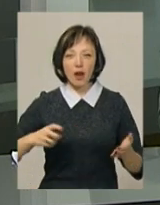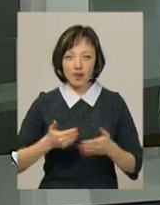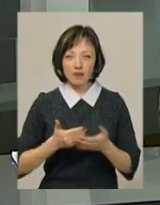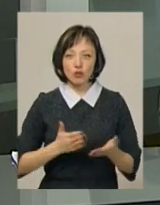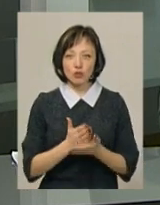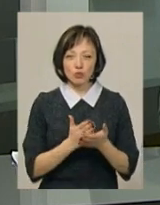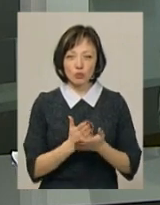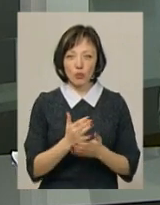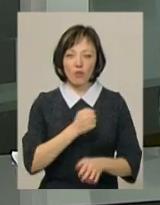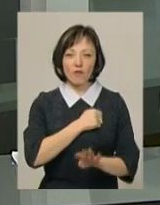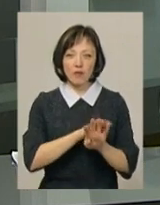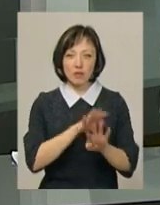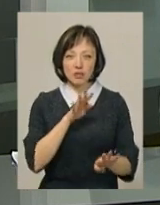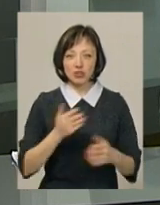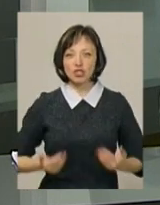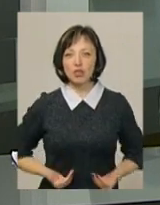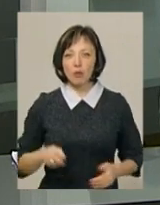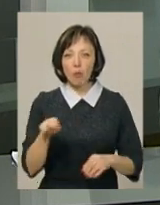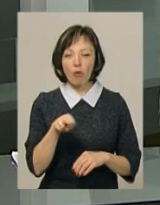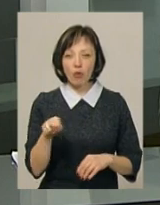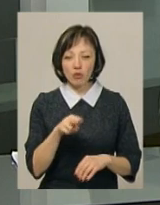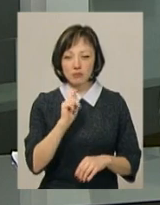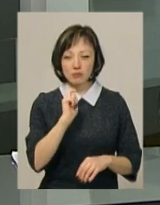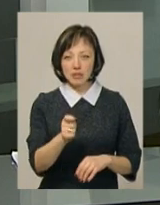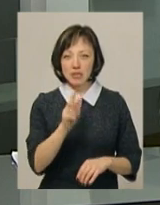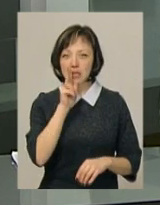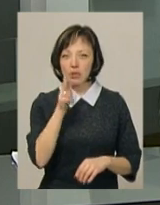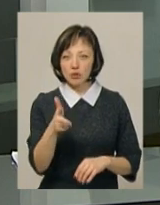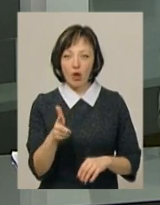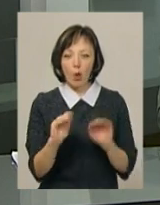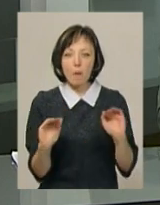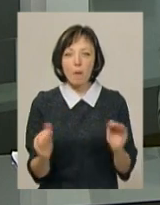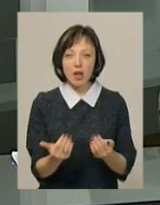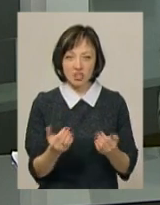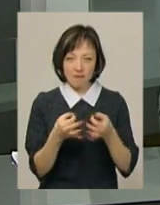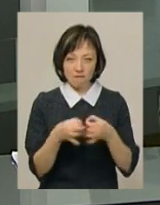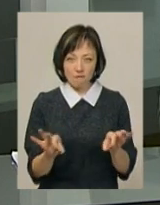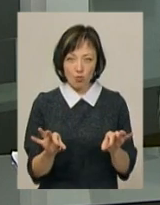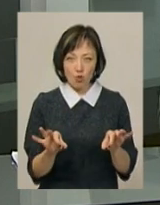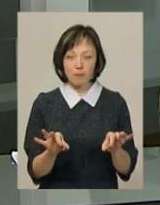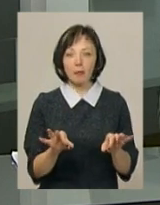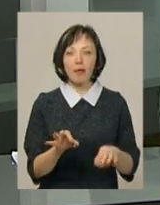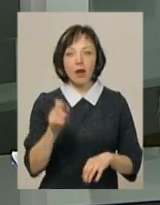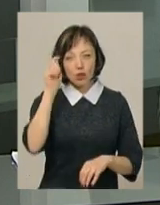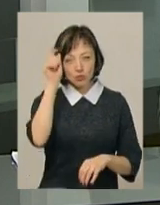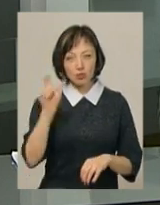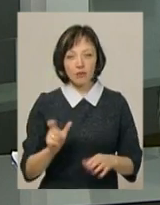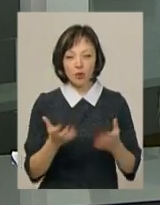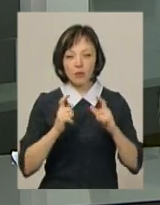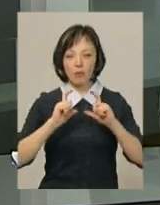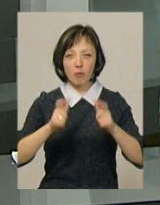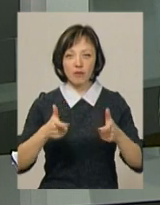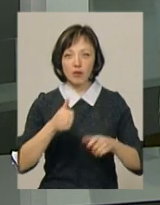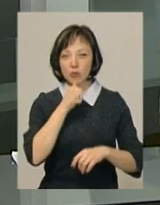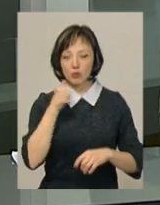20-річний житель Полонщини отримав 3 роки обмеження волі з 2-річним іспитовим строком. Згідно з вироком, молодий чоловік отримав повістку